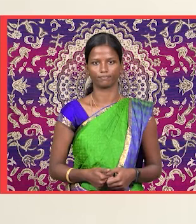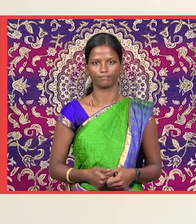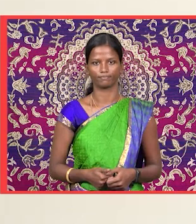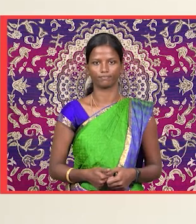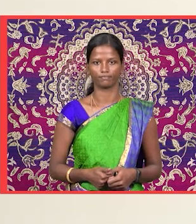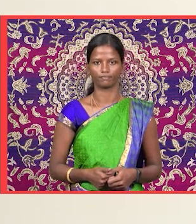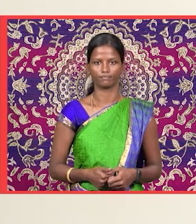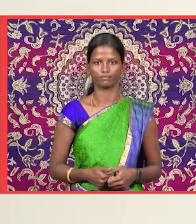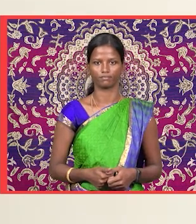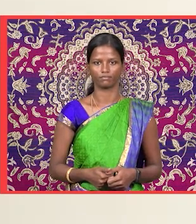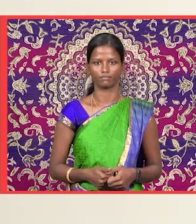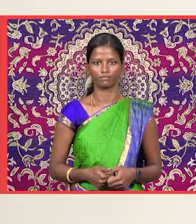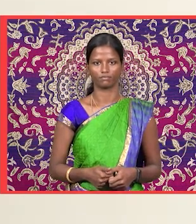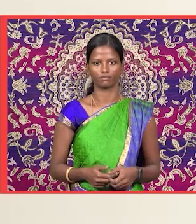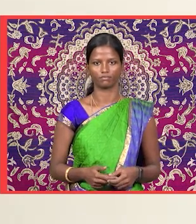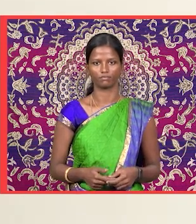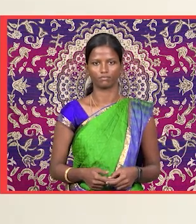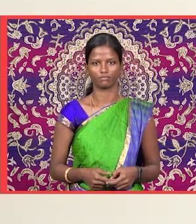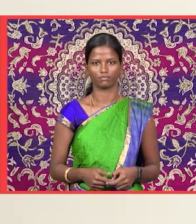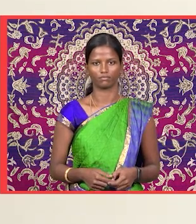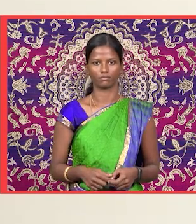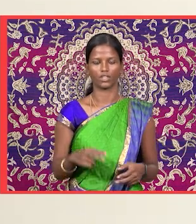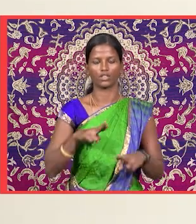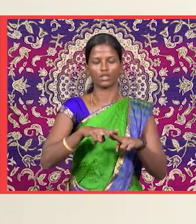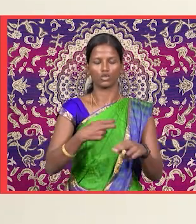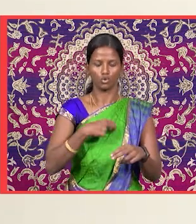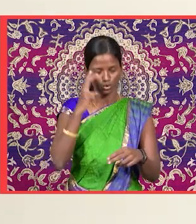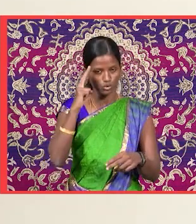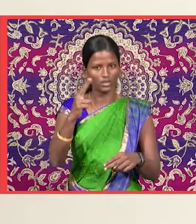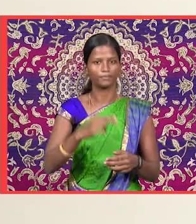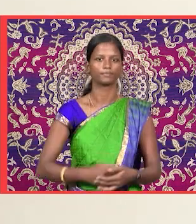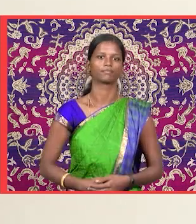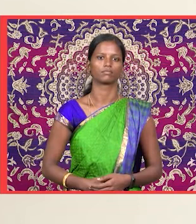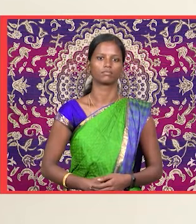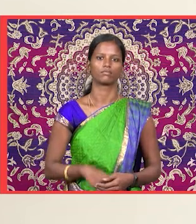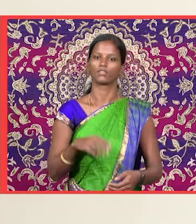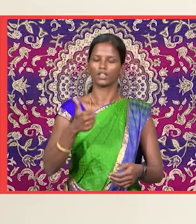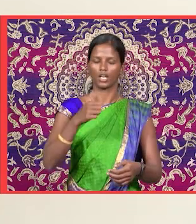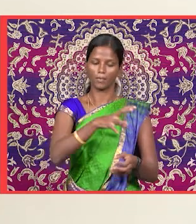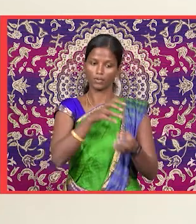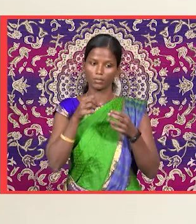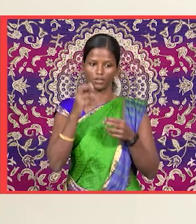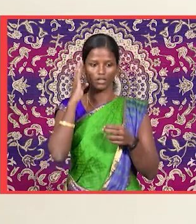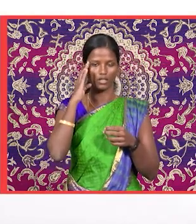மைனஸ் வாங்கிய விலை. லாபத்துக்கான சூத்திரம் இது தாங்க,